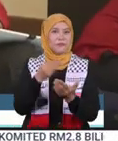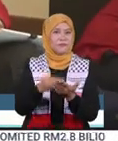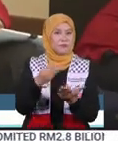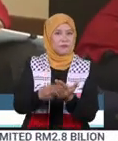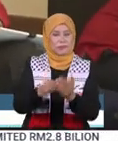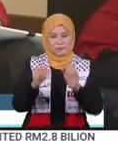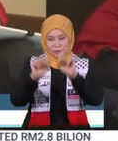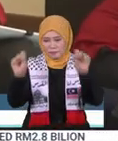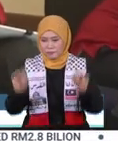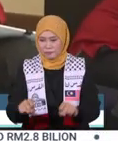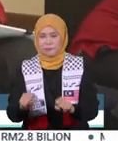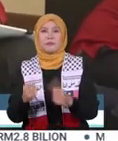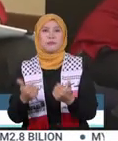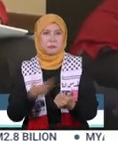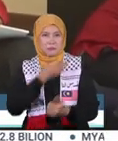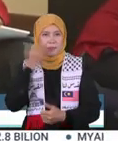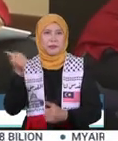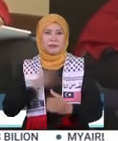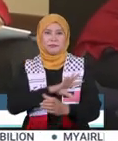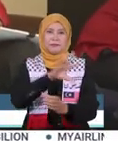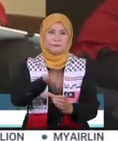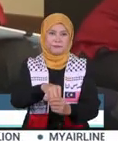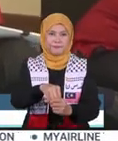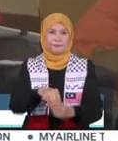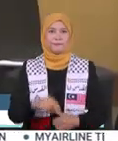kewangan lebih inklusif.